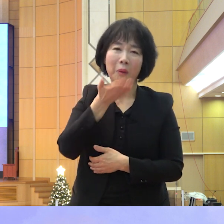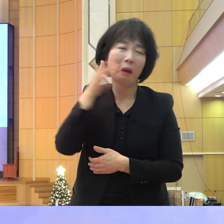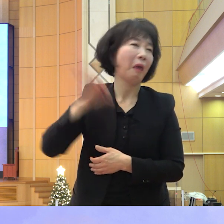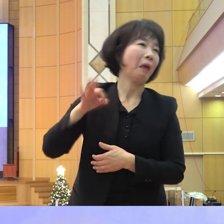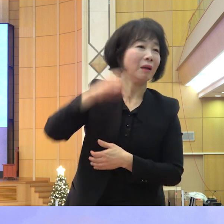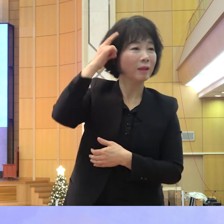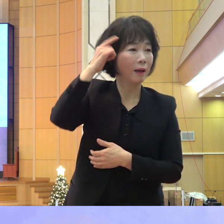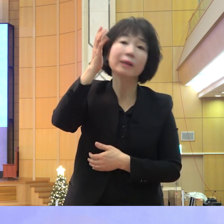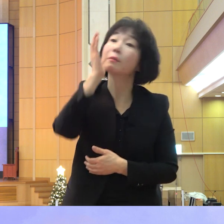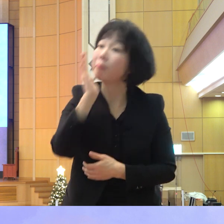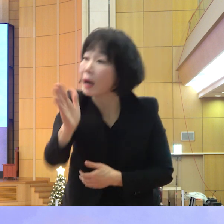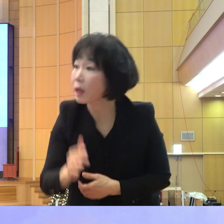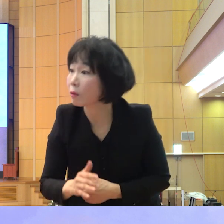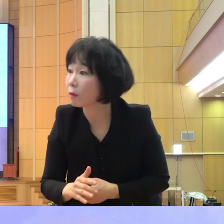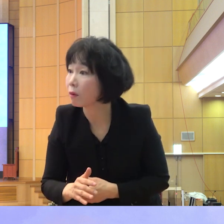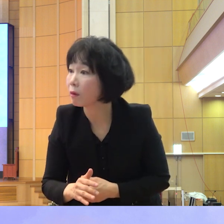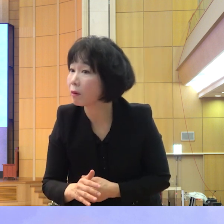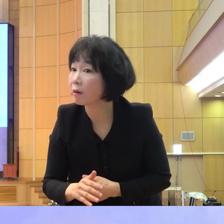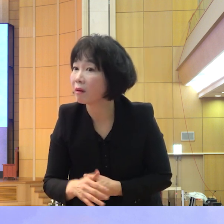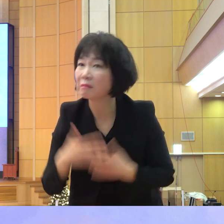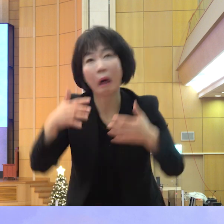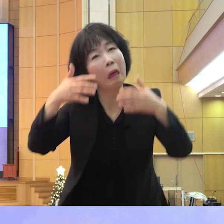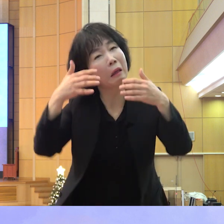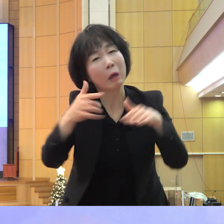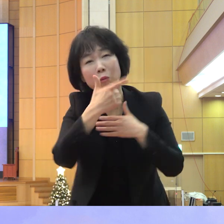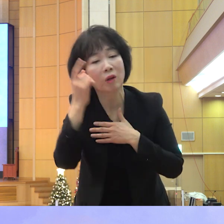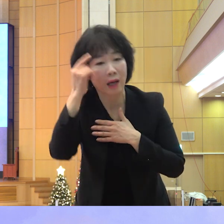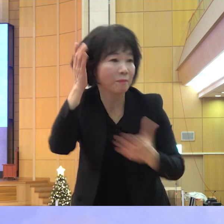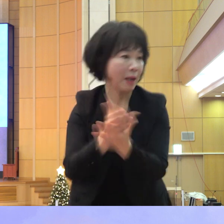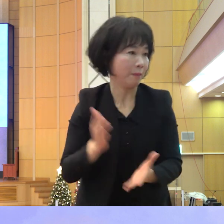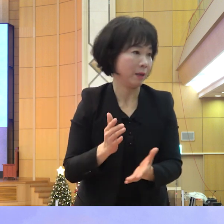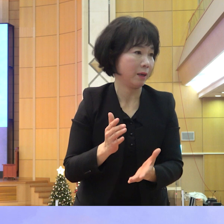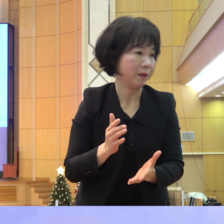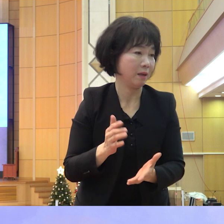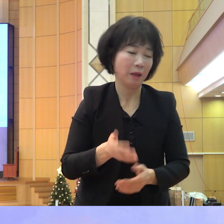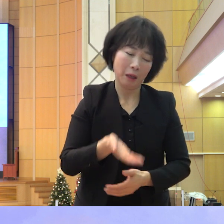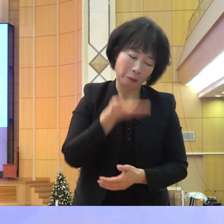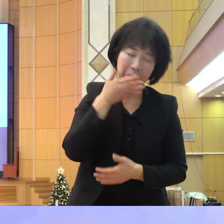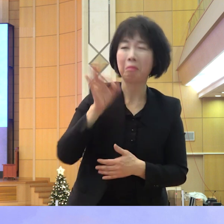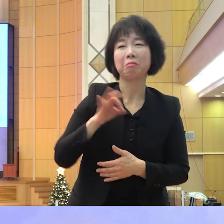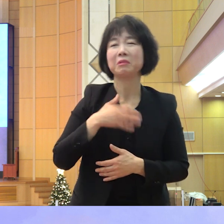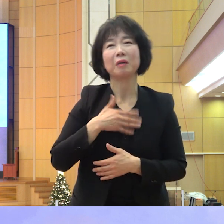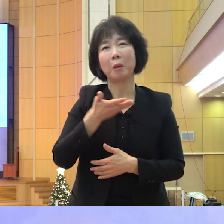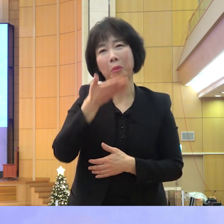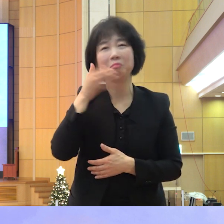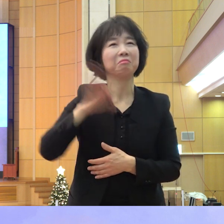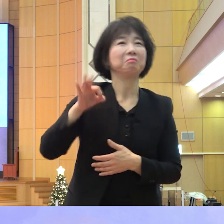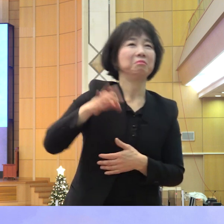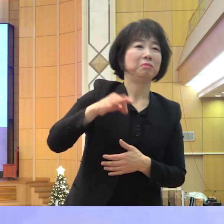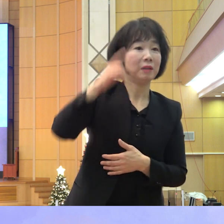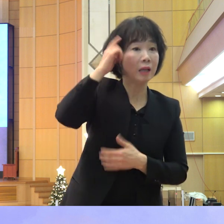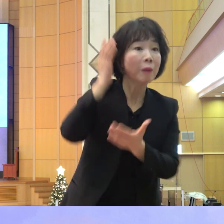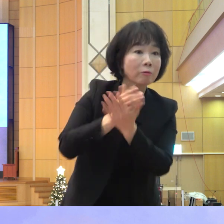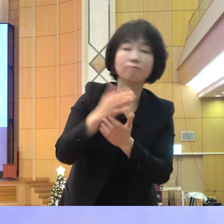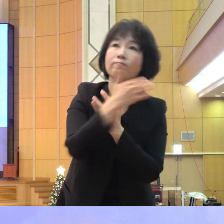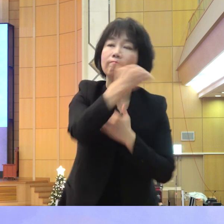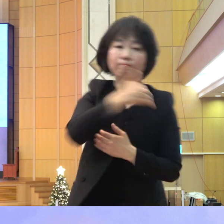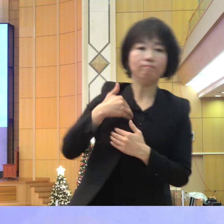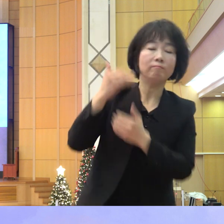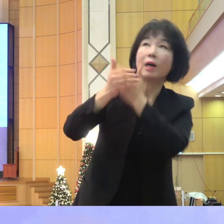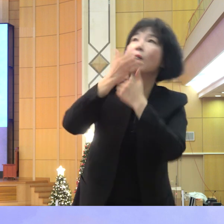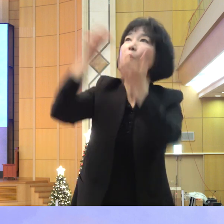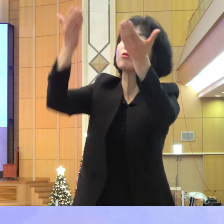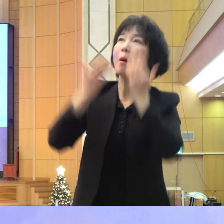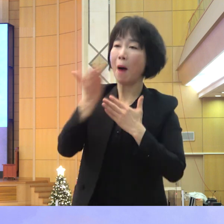자꾸만 잘못생겼다고 그렇게 바라보지 마세요. 다 세상에서도 잘난 맛에 사는데 뭐 때문에 예수 믿는 사람이 떳떳하게